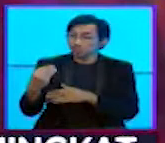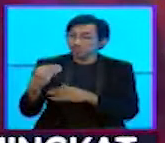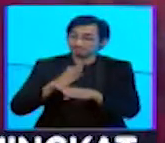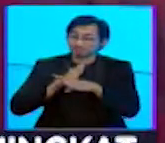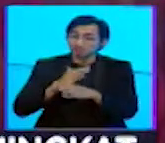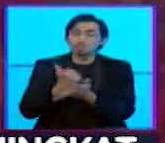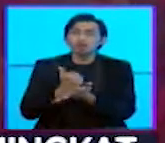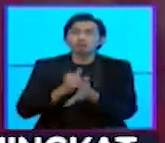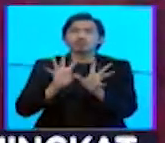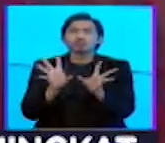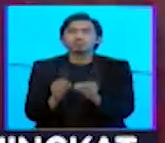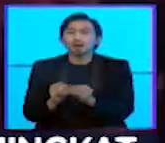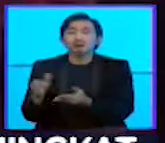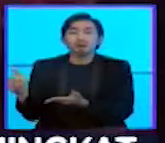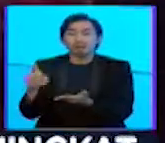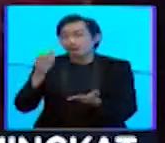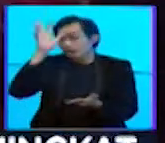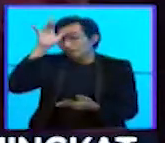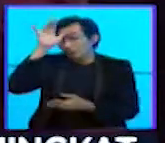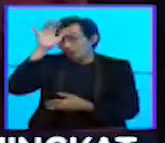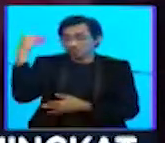wisatawan Nusantara yang datang melalui